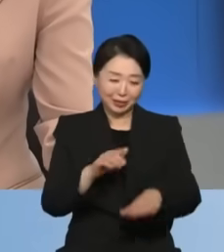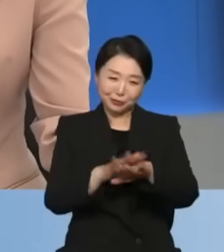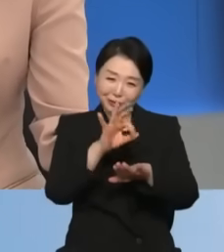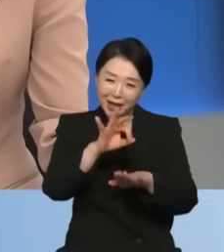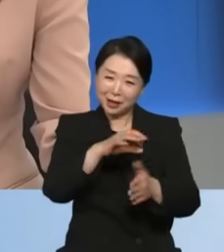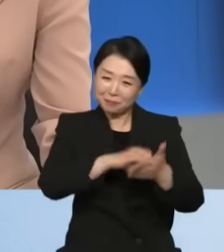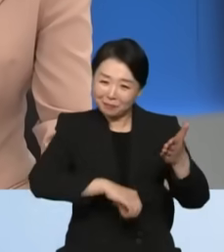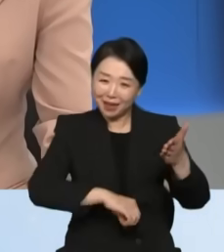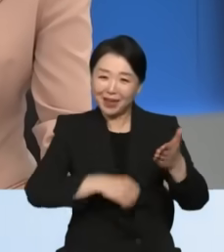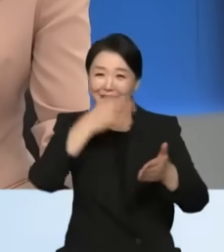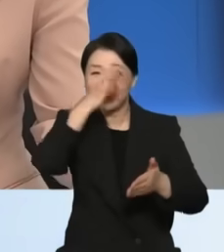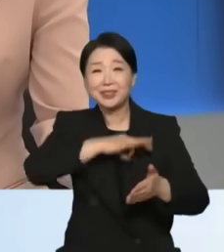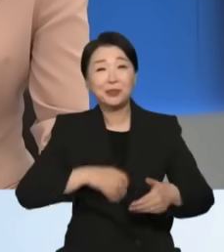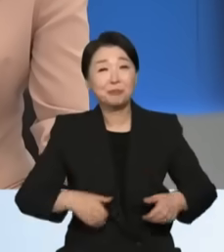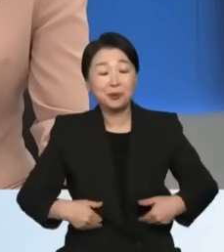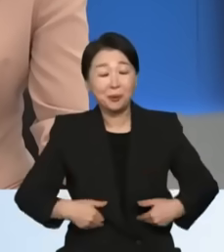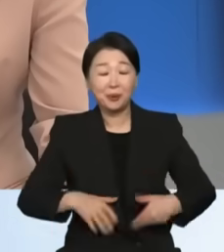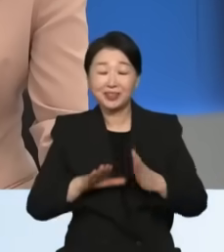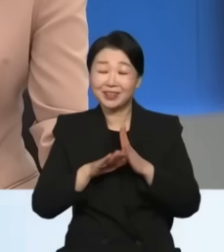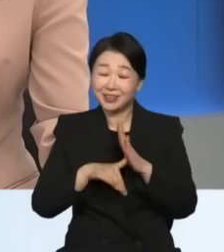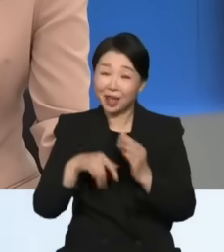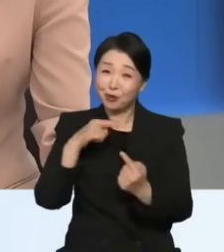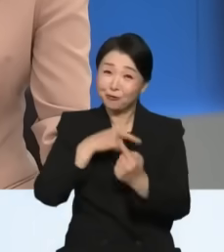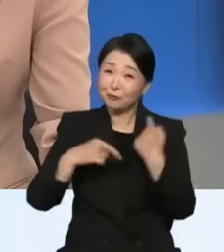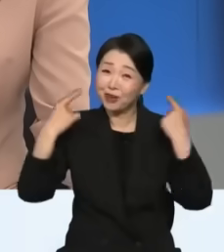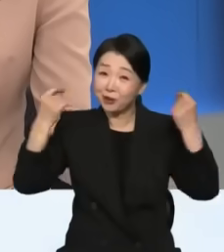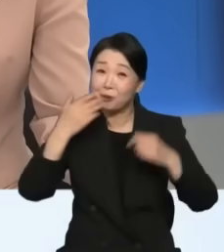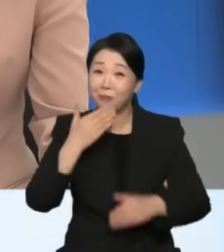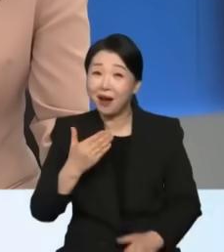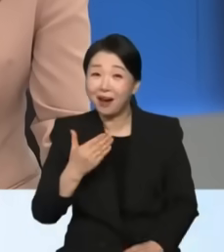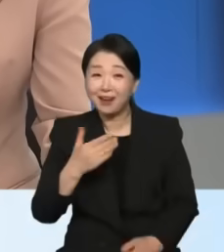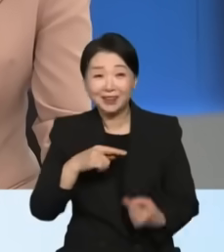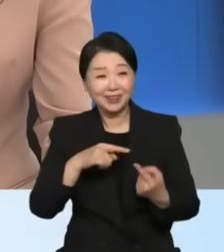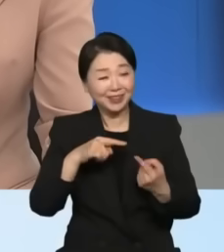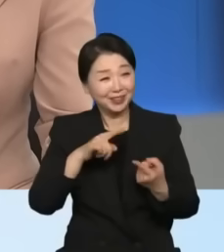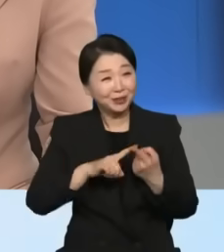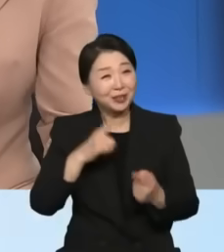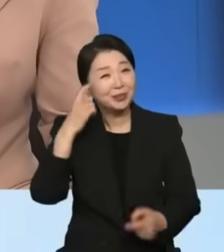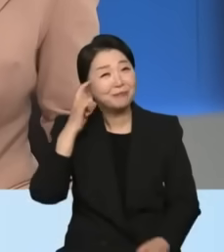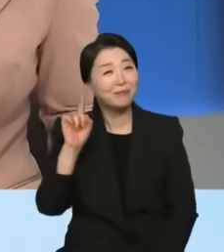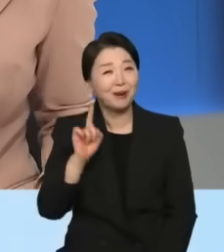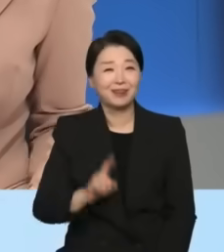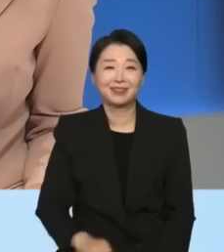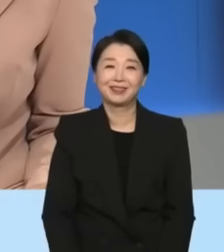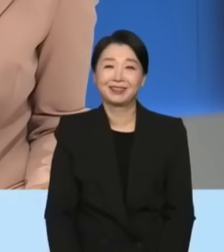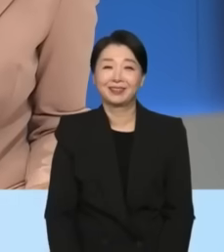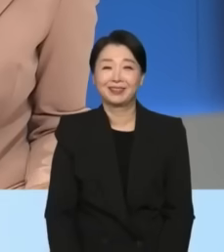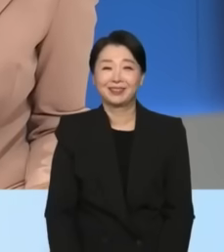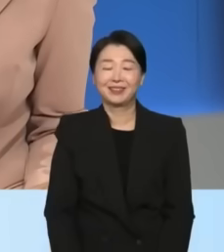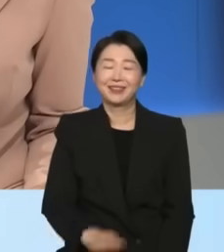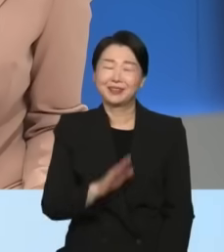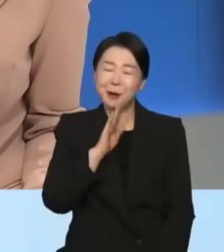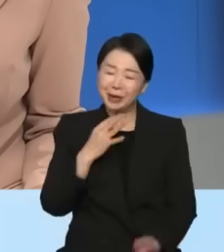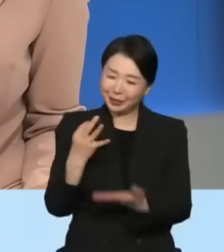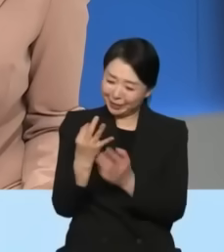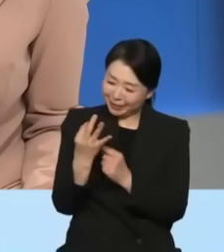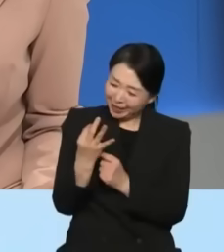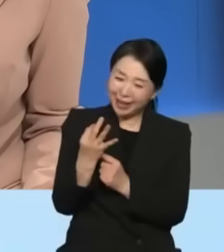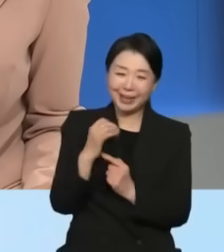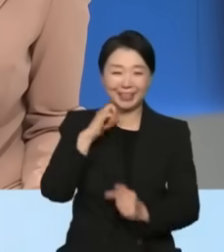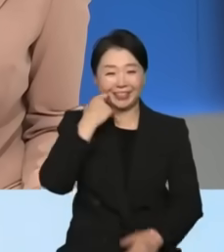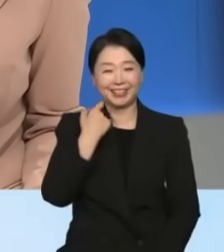이익이 남아야지만 이게 계속해서 운영이 가능한 거잖아요. 맞습니다. 이런 부분에 대해서는 어떤 얘기를 좀? 사실 정말 어려운 부분이고요. 그렇죠. 네.